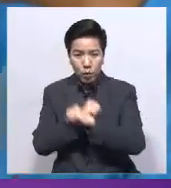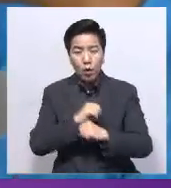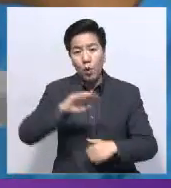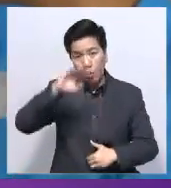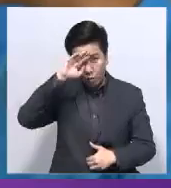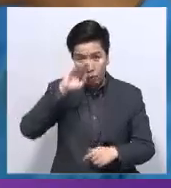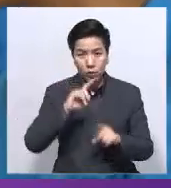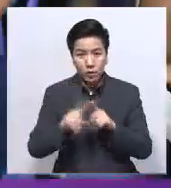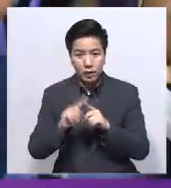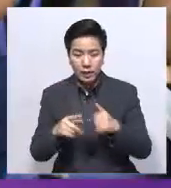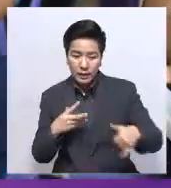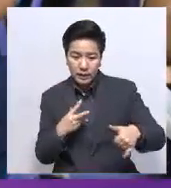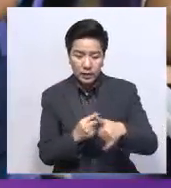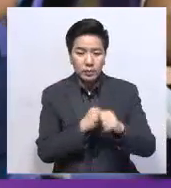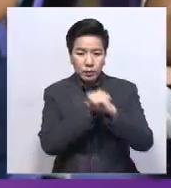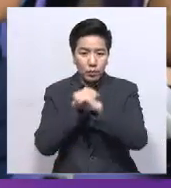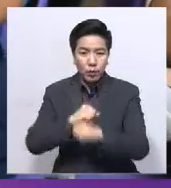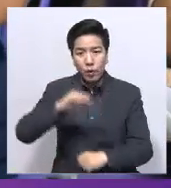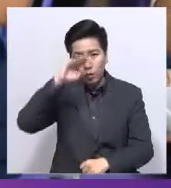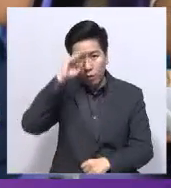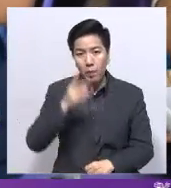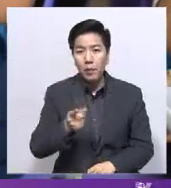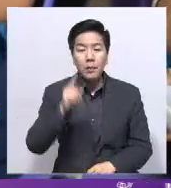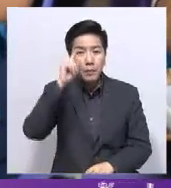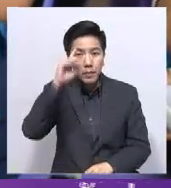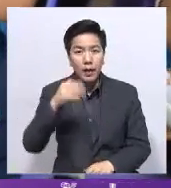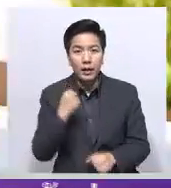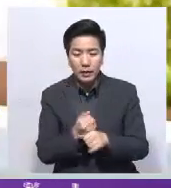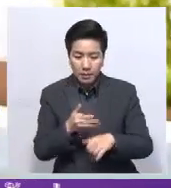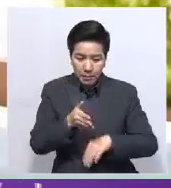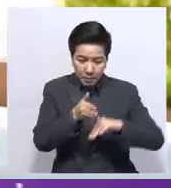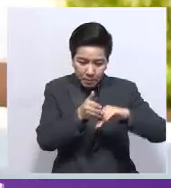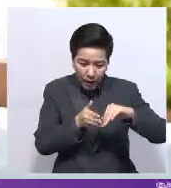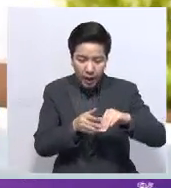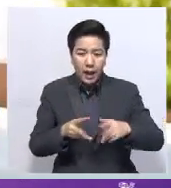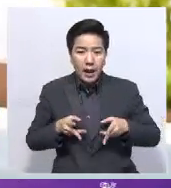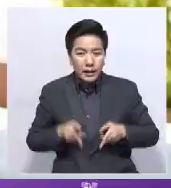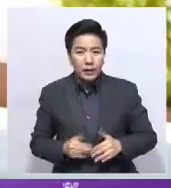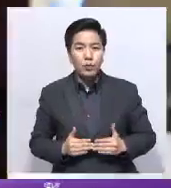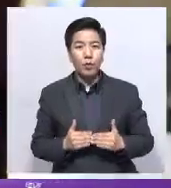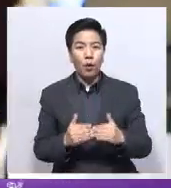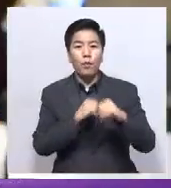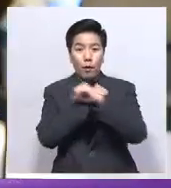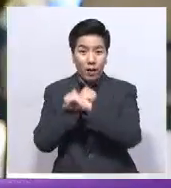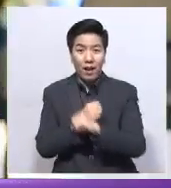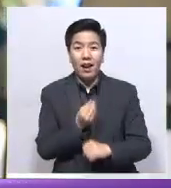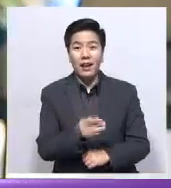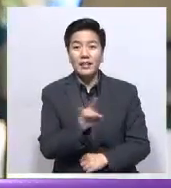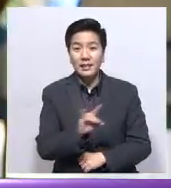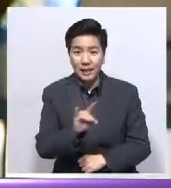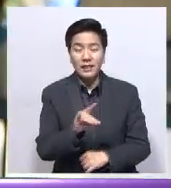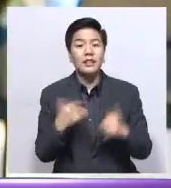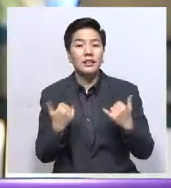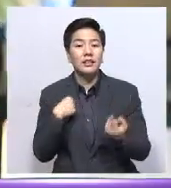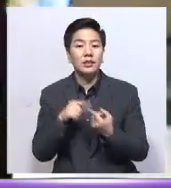คพร้อมให้บริการฉีดวัคซีนป้องกันโรคพิษสุนัขบ้าแล้วก็ผ่าตัดทำหมันให้สุนัขและแมวด้วยนะคะสำหรับที่จังหวัดรา